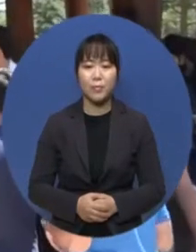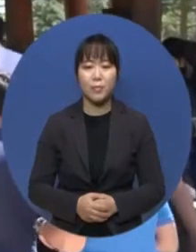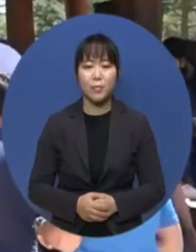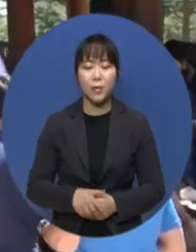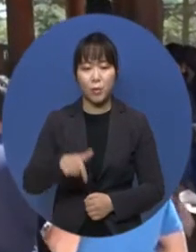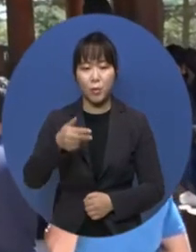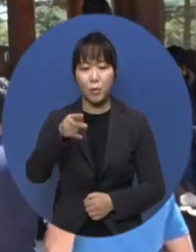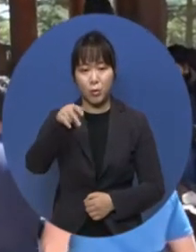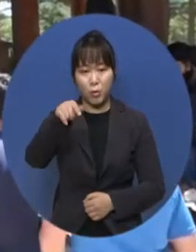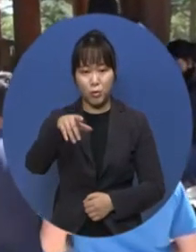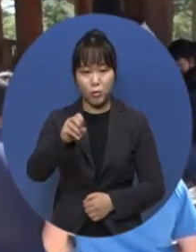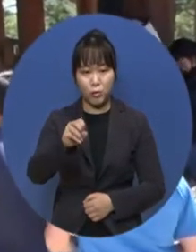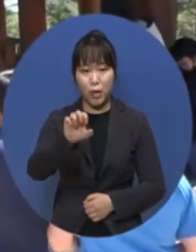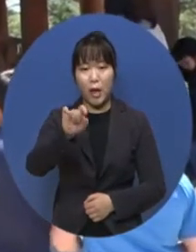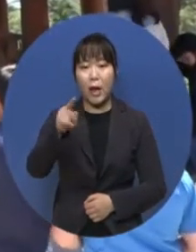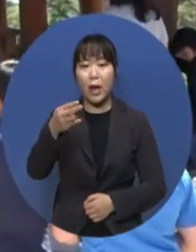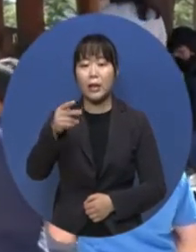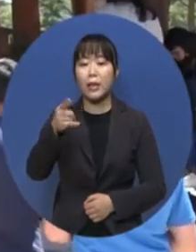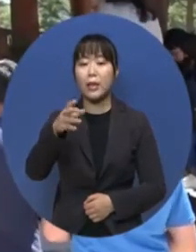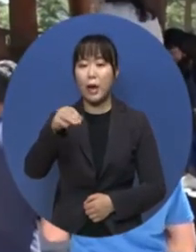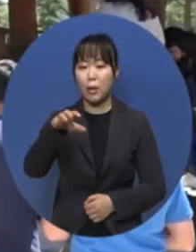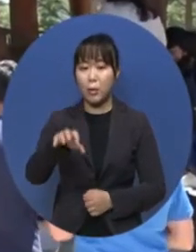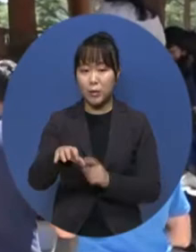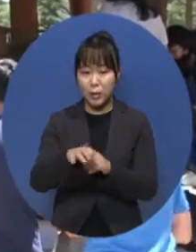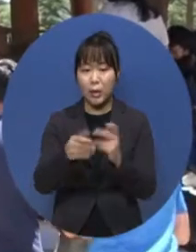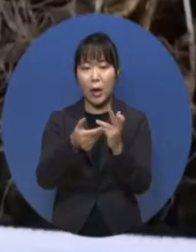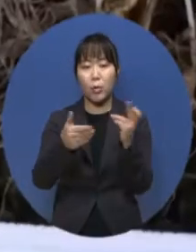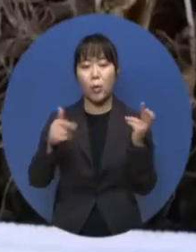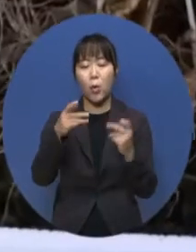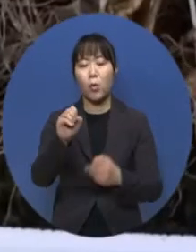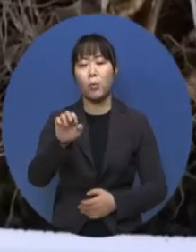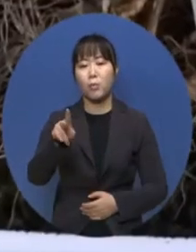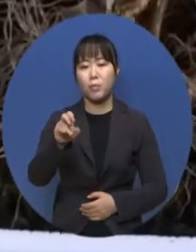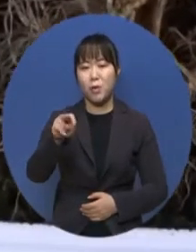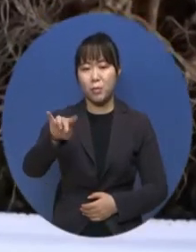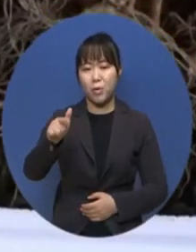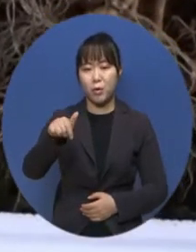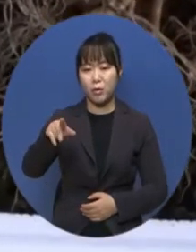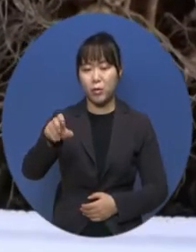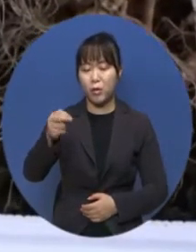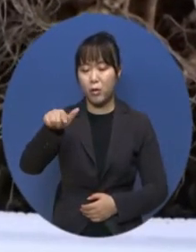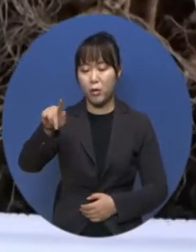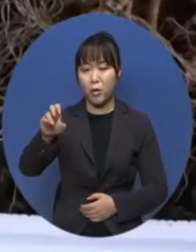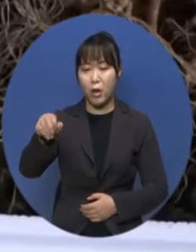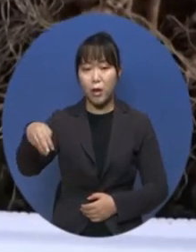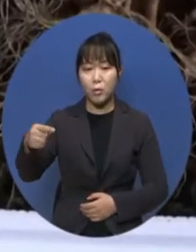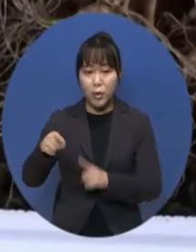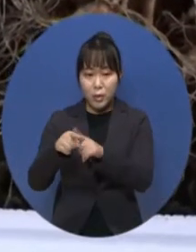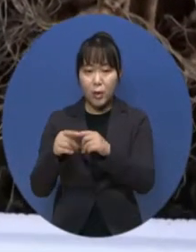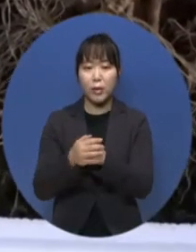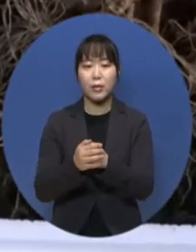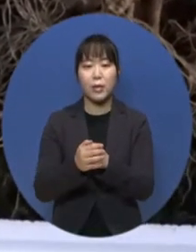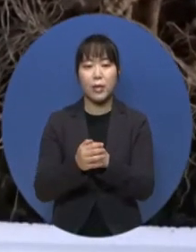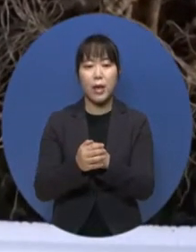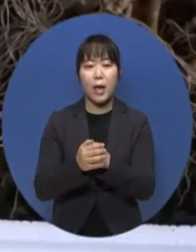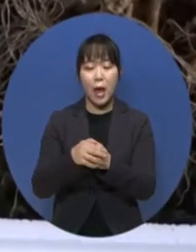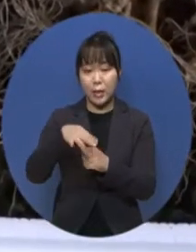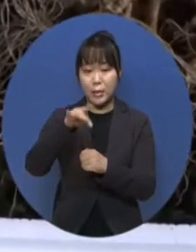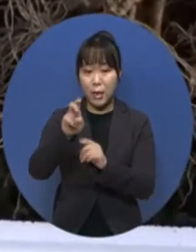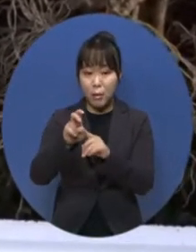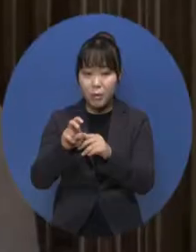고려궁 아리랑 공간에서는 강원도 옹편면 경강로에서 산양삼을 재배하는 조선군